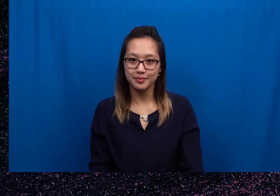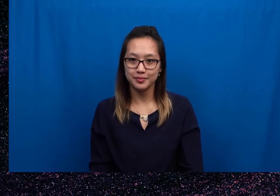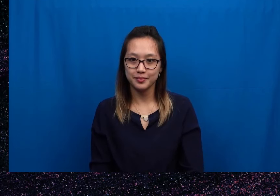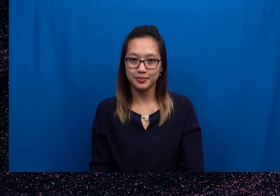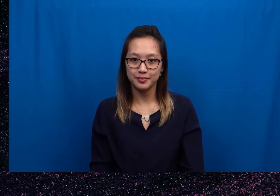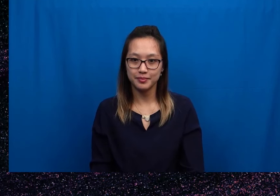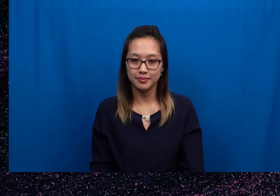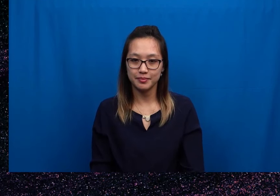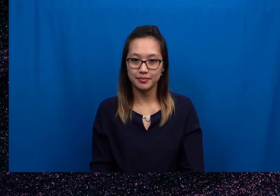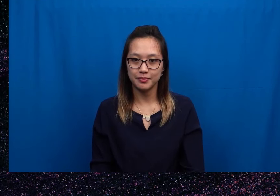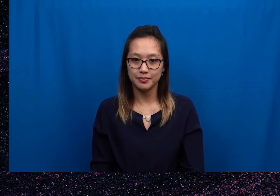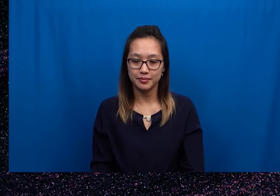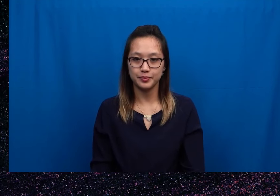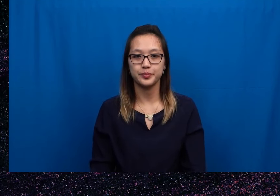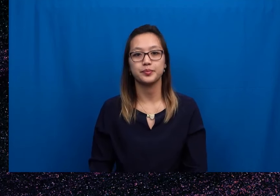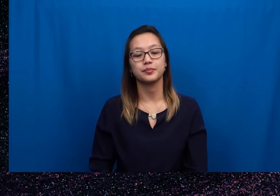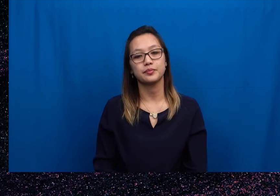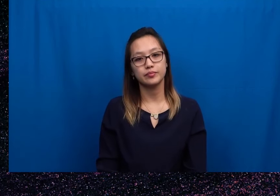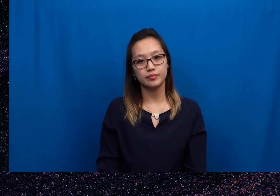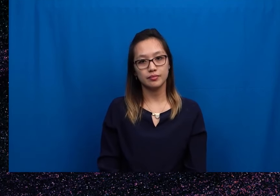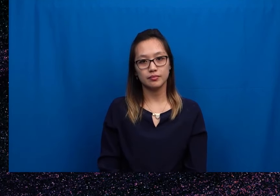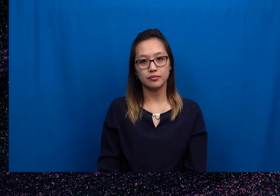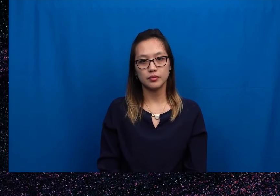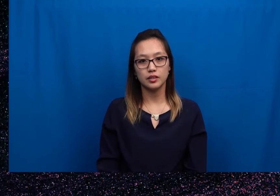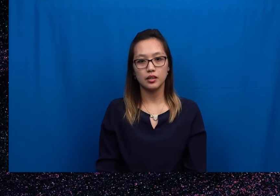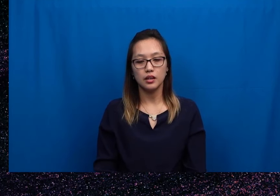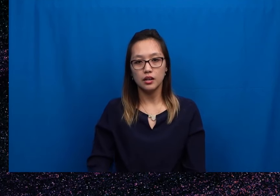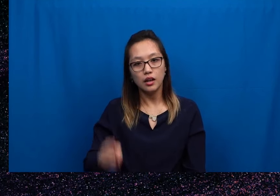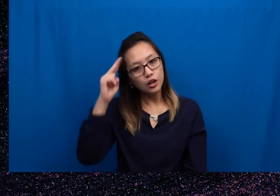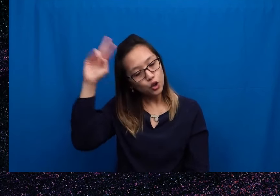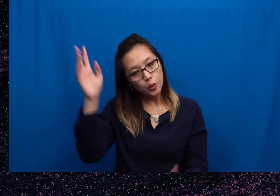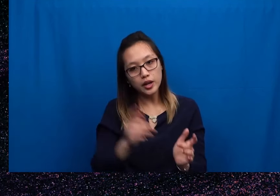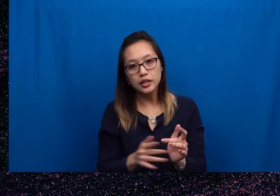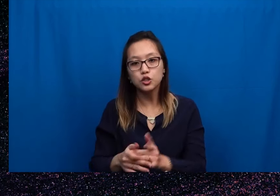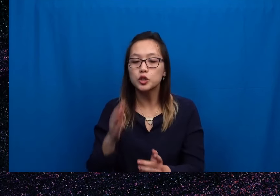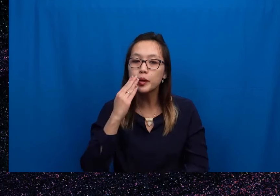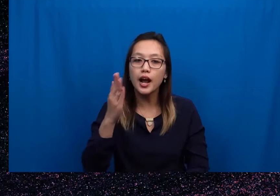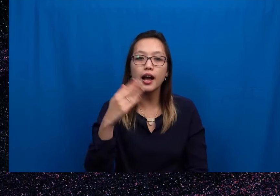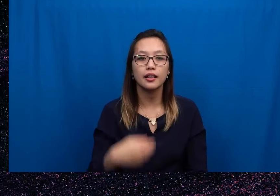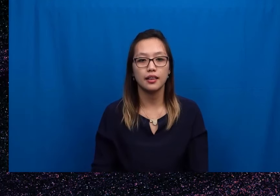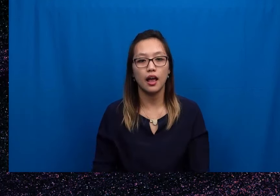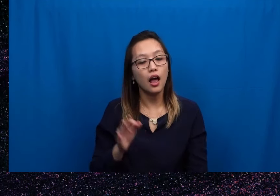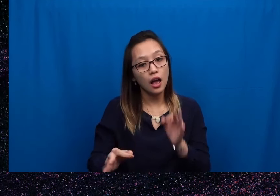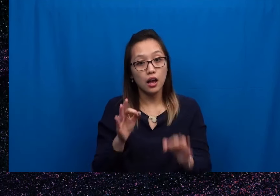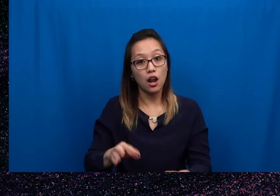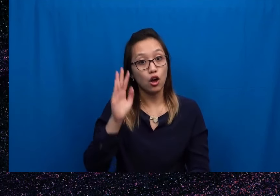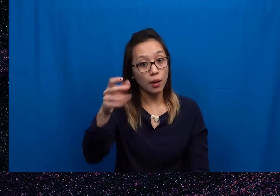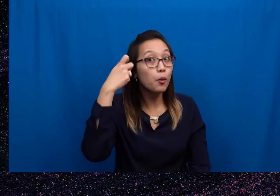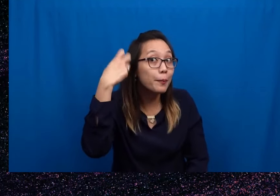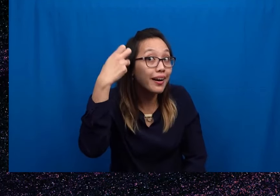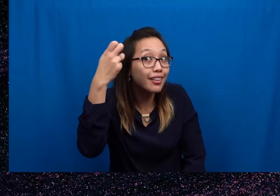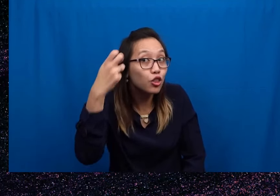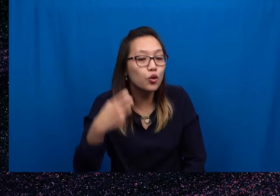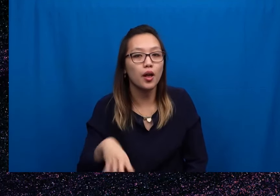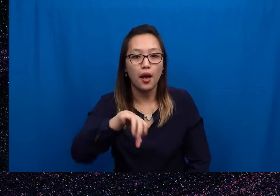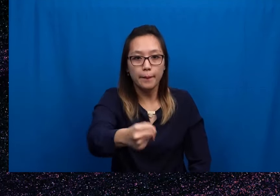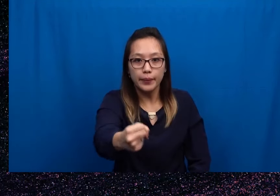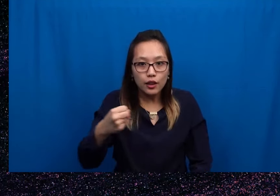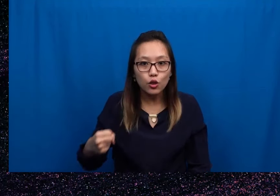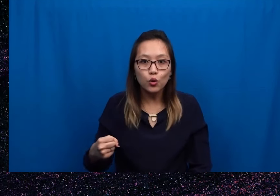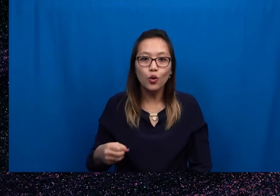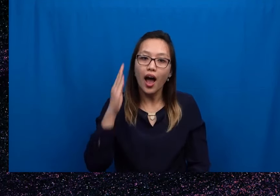dengan segenap hati. Dan Tuhan Yesus sendiri juga berkata, Kalau kamu mengetuk, maka pintu akan